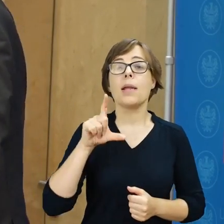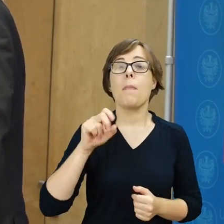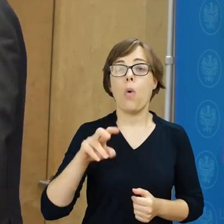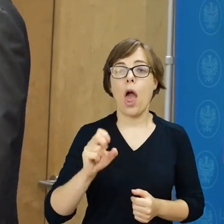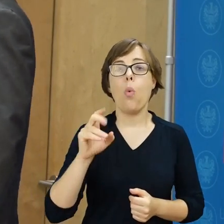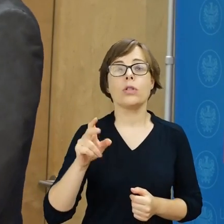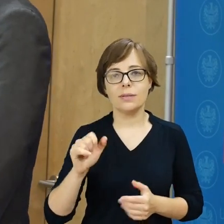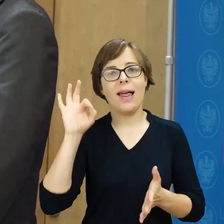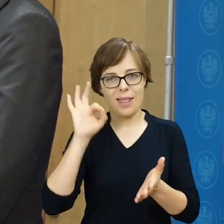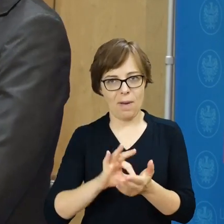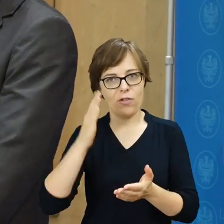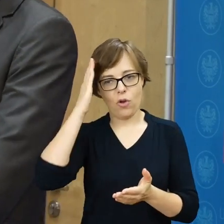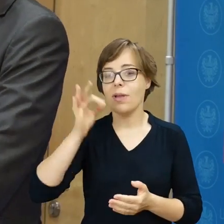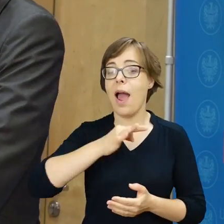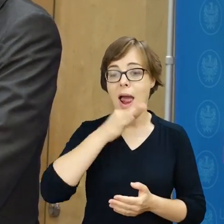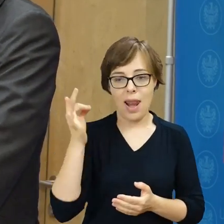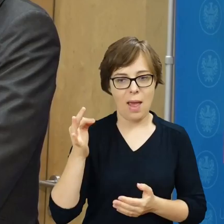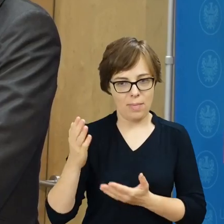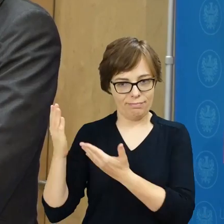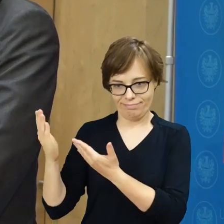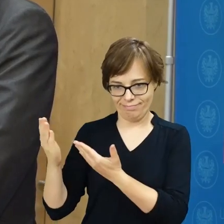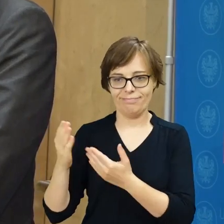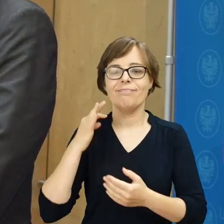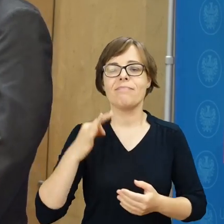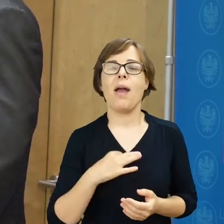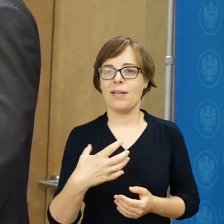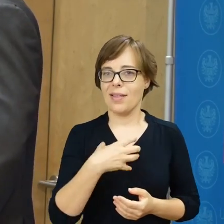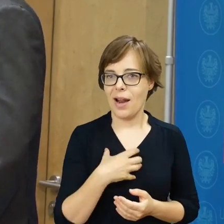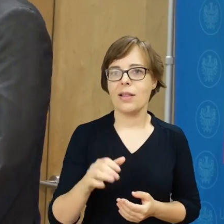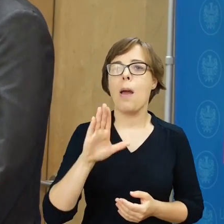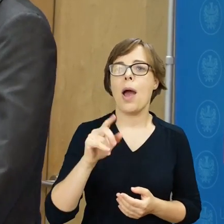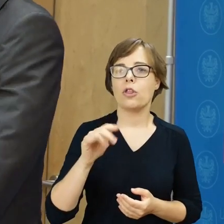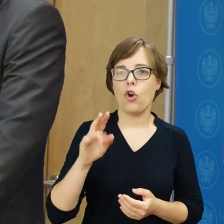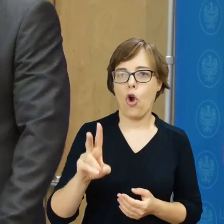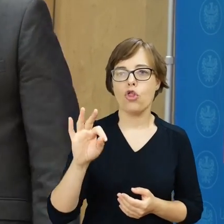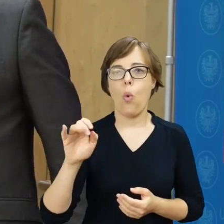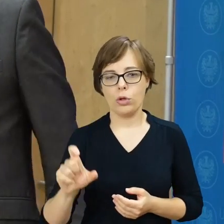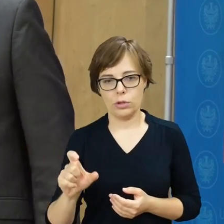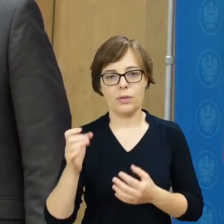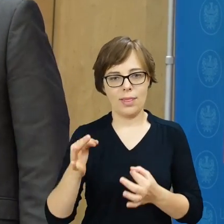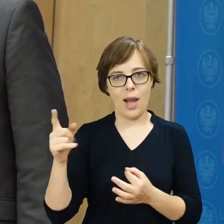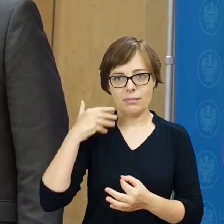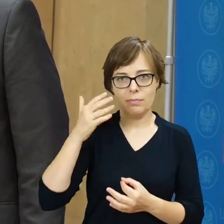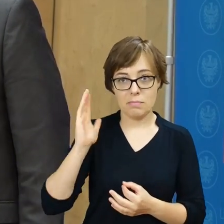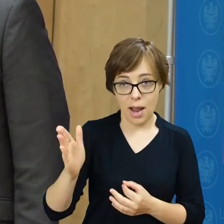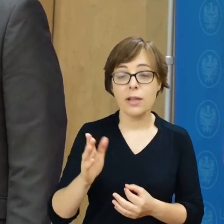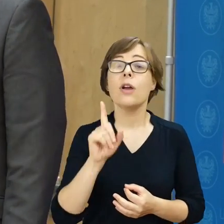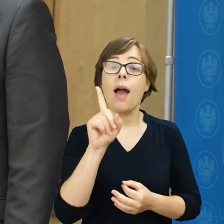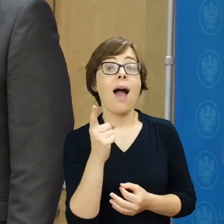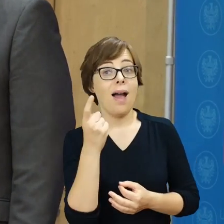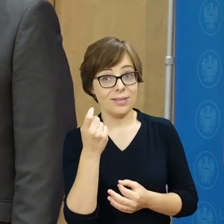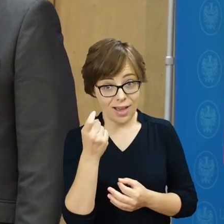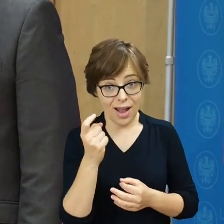Panią Paulę Kucińską na pewno zna o wiele lepiej pani dyrektor Batko Połódź, której oddaję głos, a za chwilę przekażemy